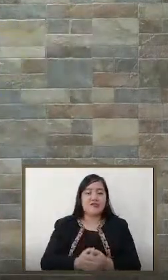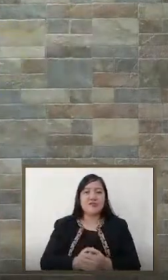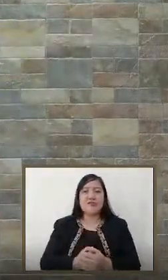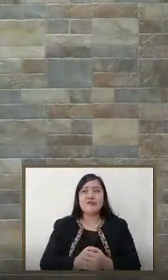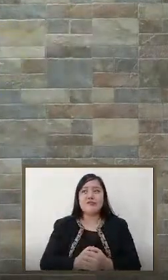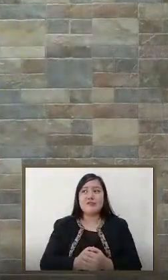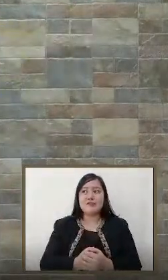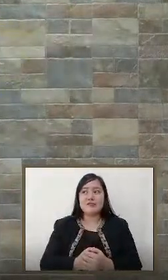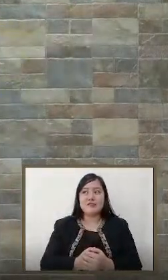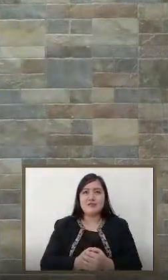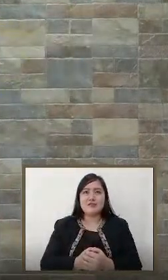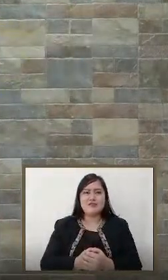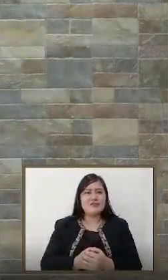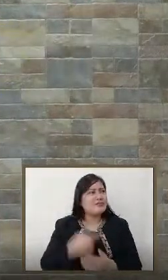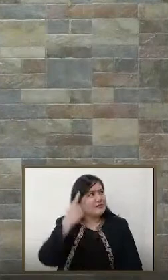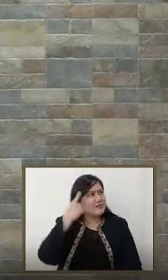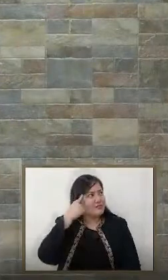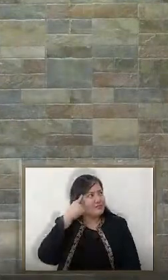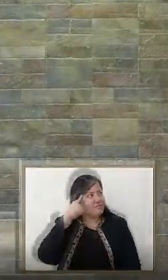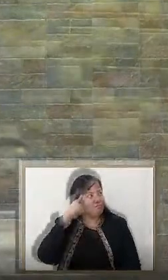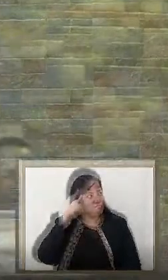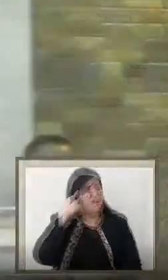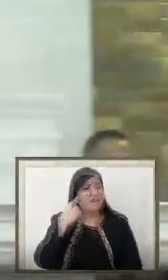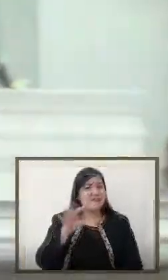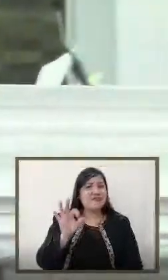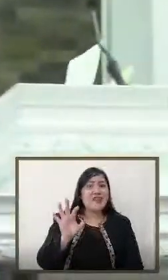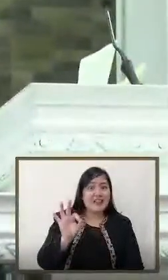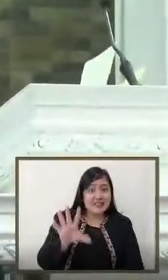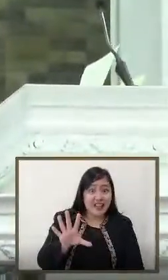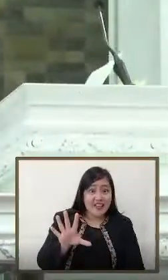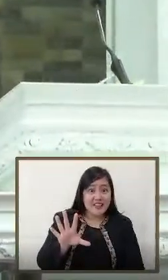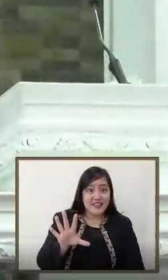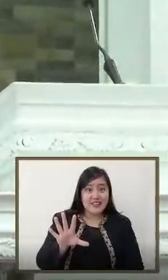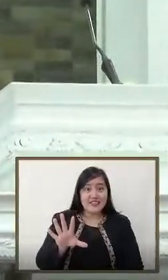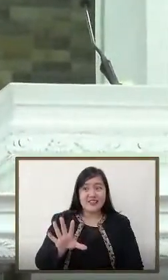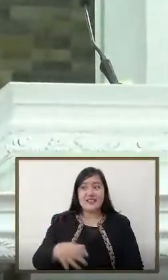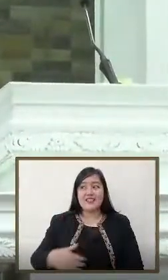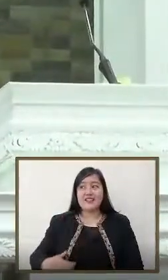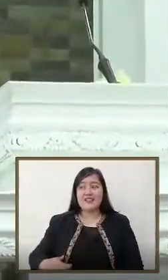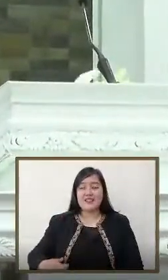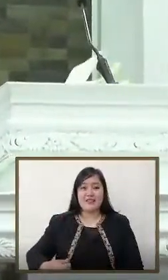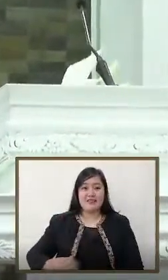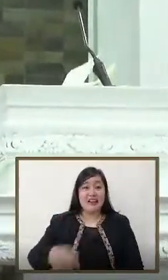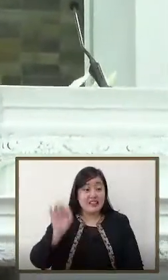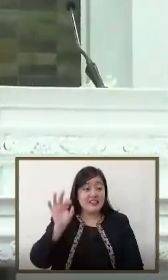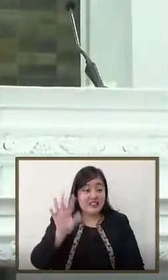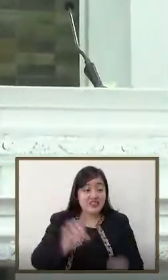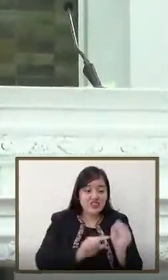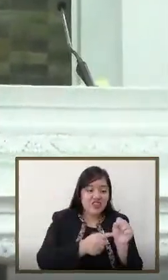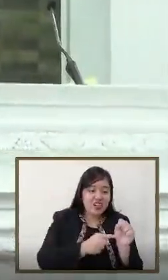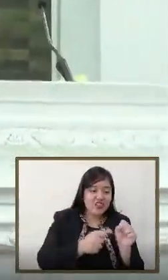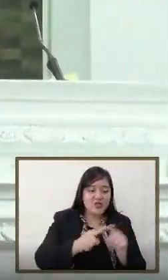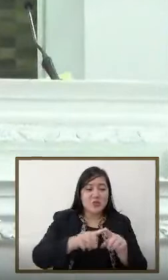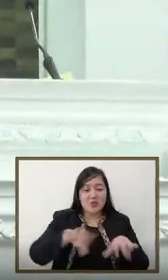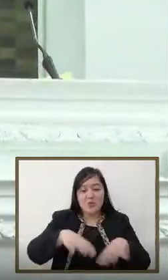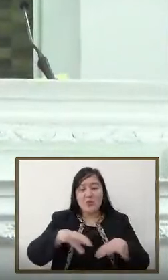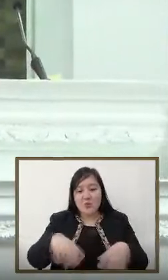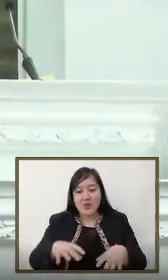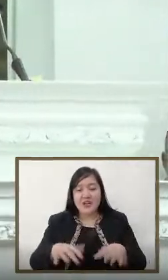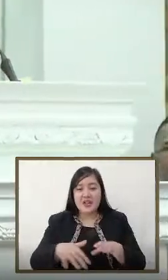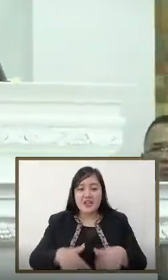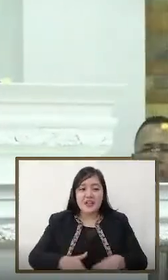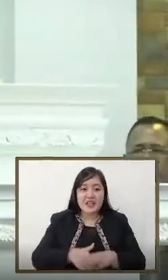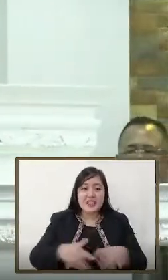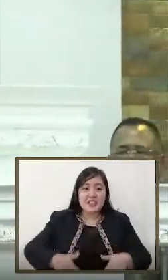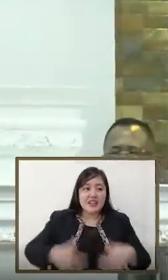Imagine mo, 19, ay nakikipagbunuan sa hanap buhay. Pero ngayon, maraming ang 19,